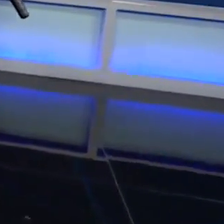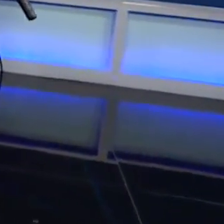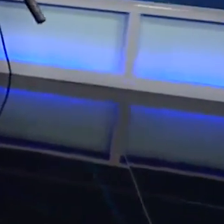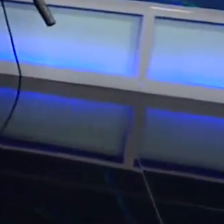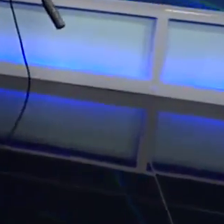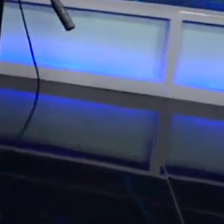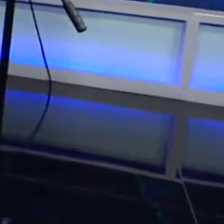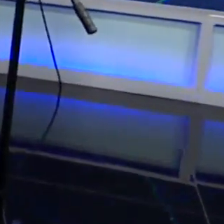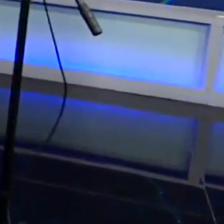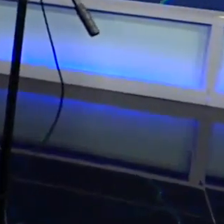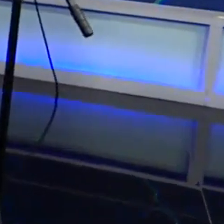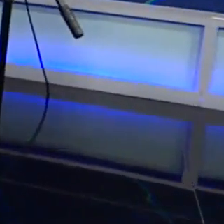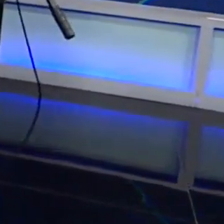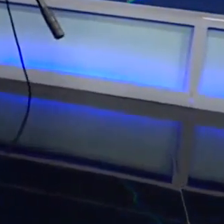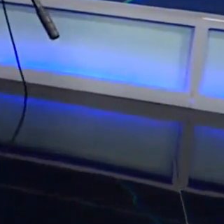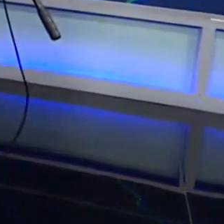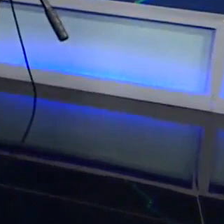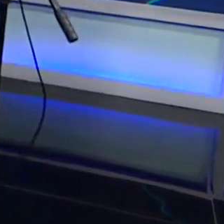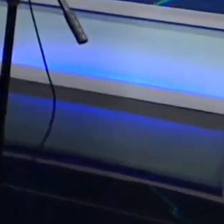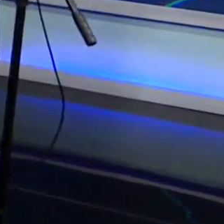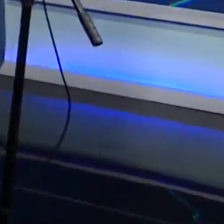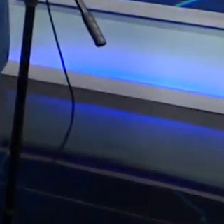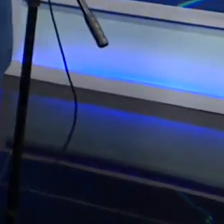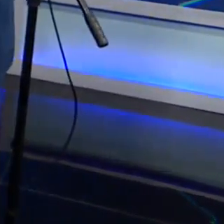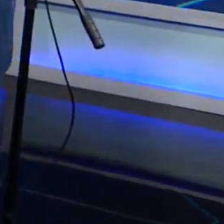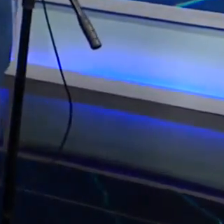Ce tout petit supplément d'âme,